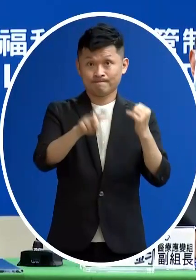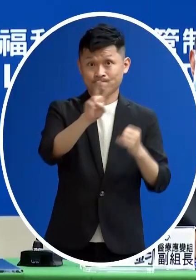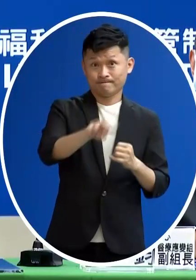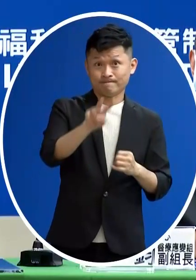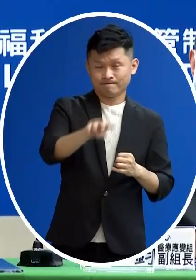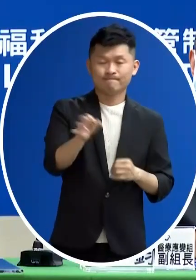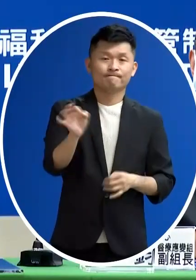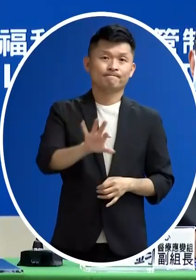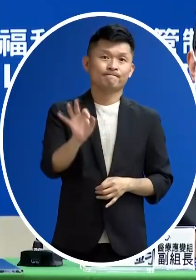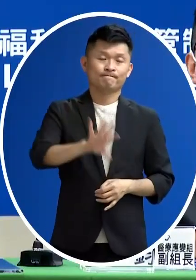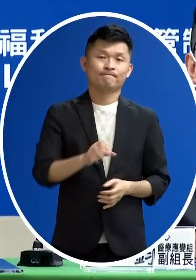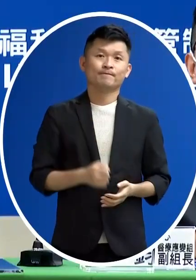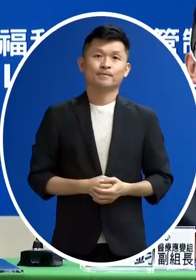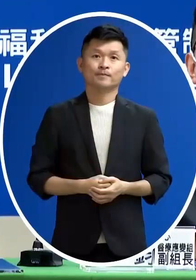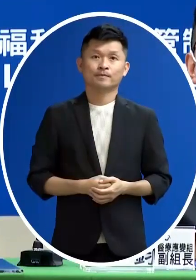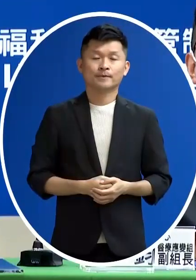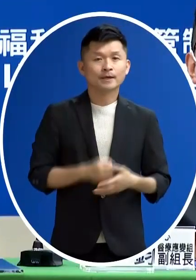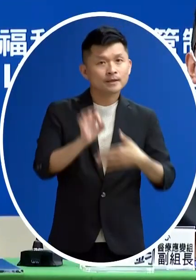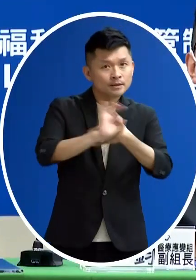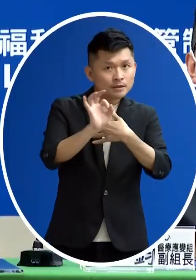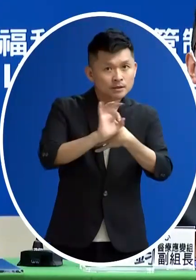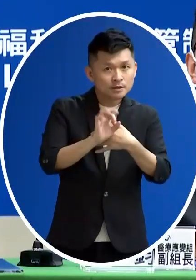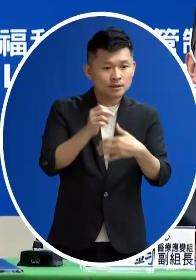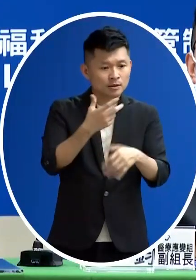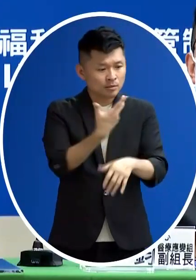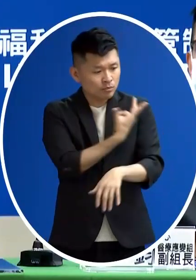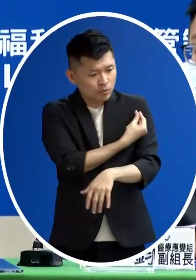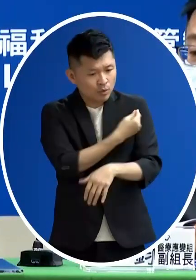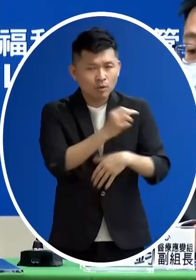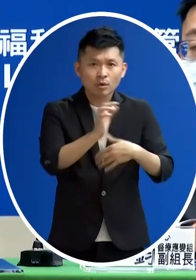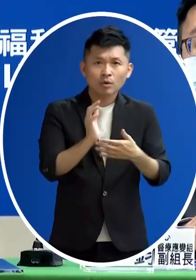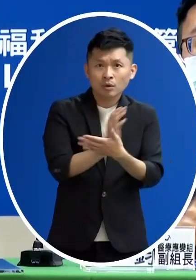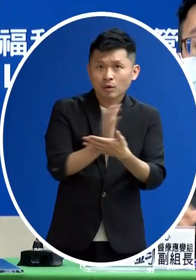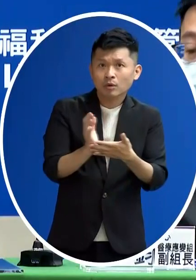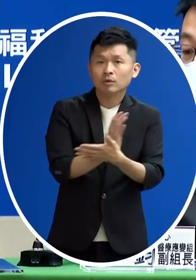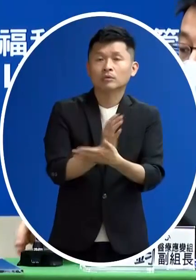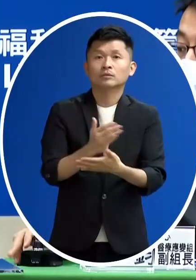了。好，那可以做相关实验检测之用。